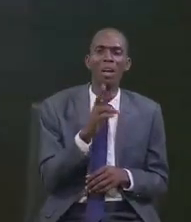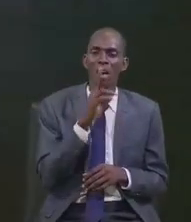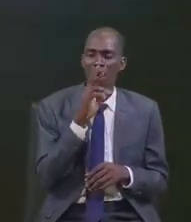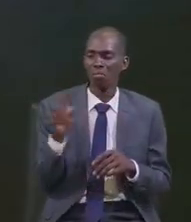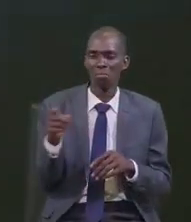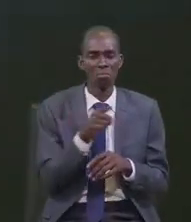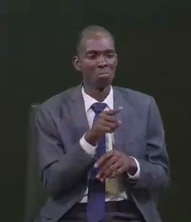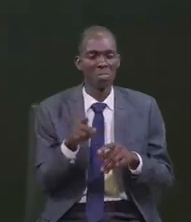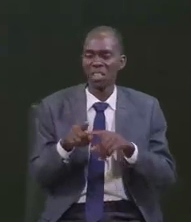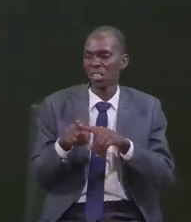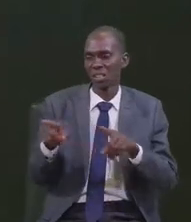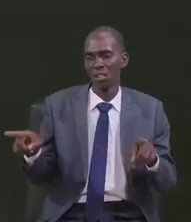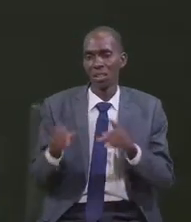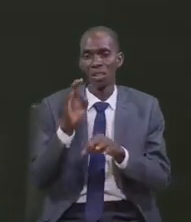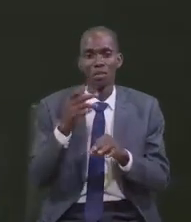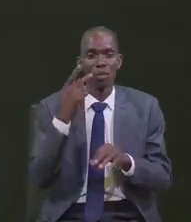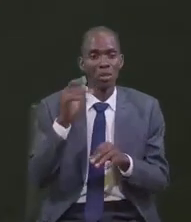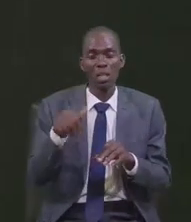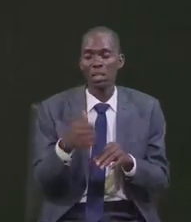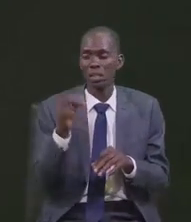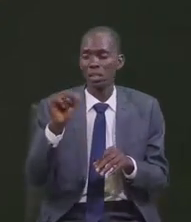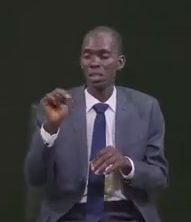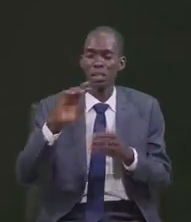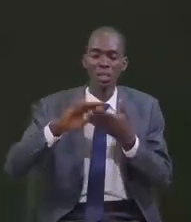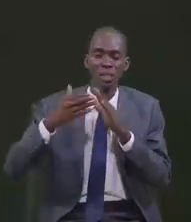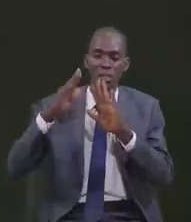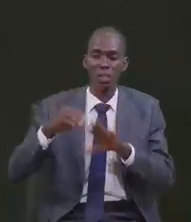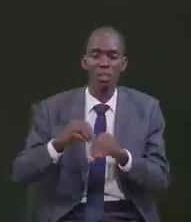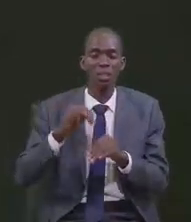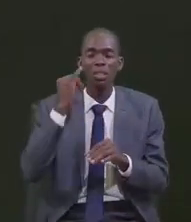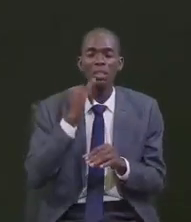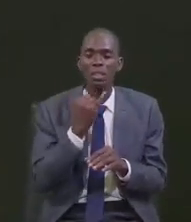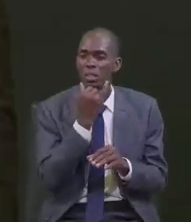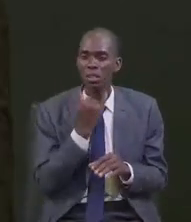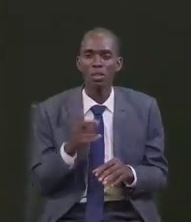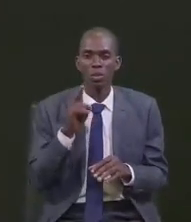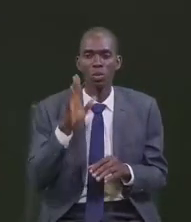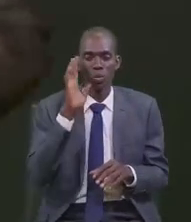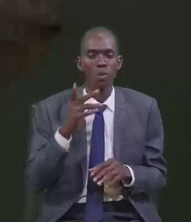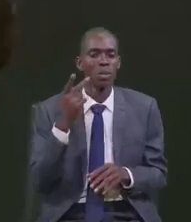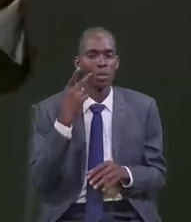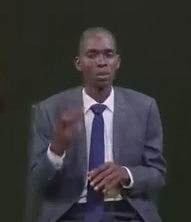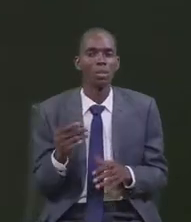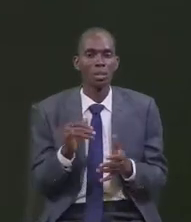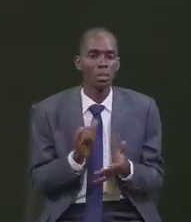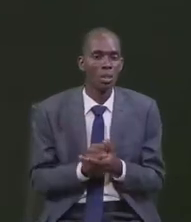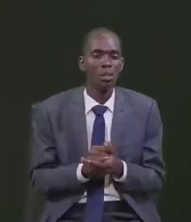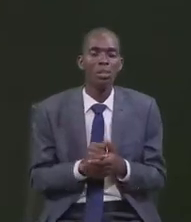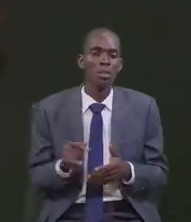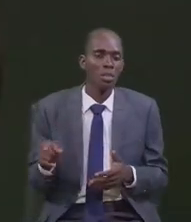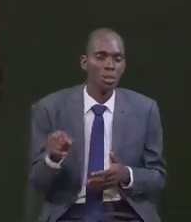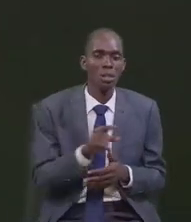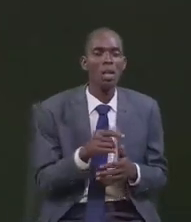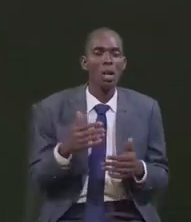vois un Nazaréen en Israël, seulement le voir, oui, pas seulement le cœur, oui, le cœur aussi. Pas seulement